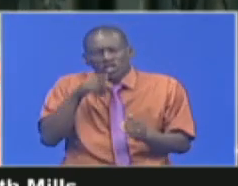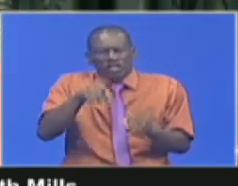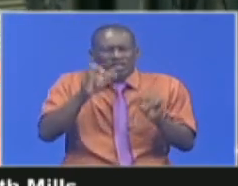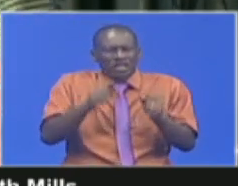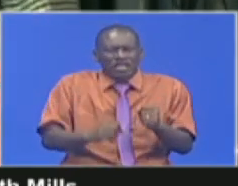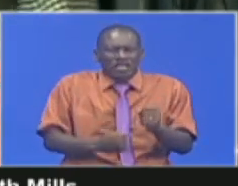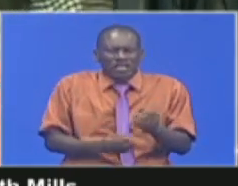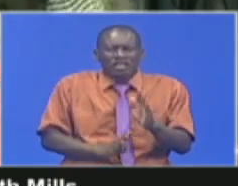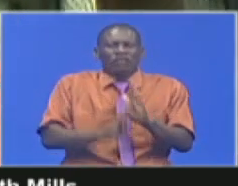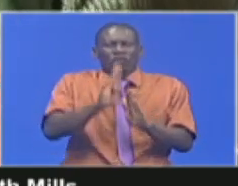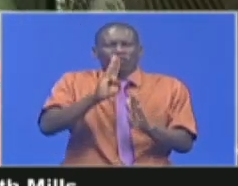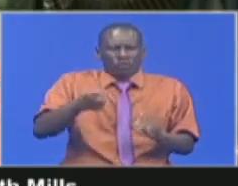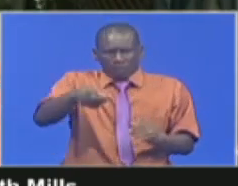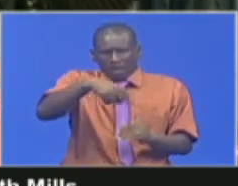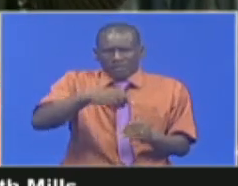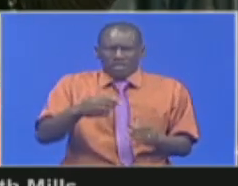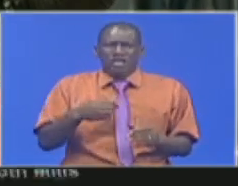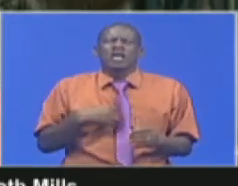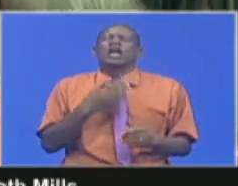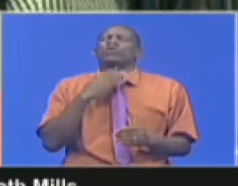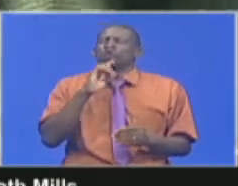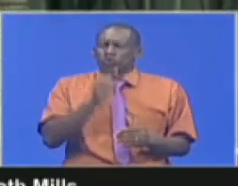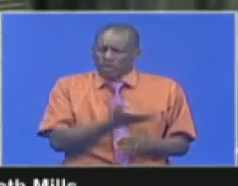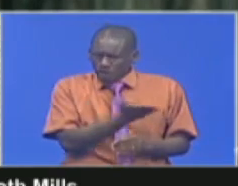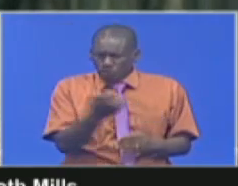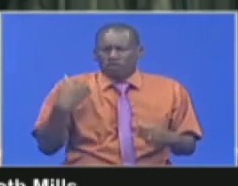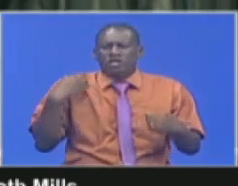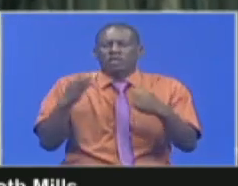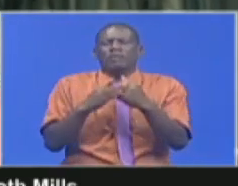mbele. Mimi nataka niwaambie wana Kibra,